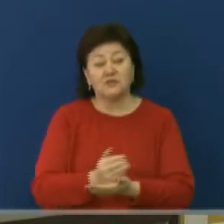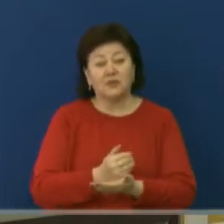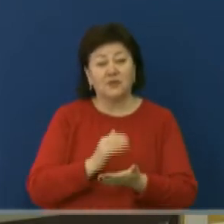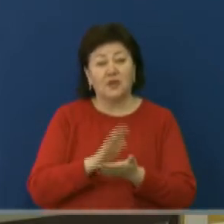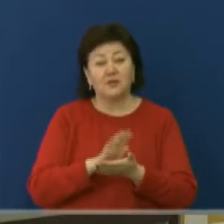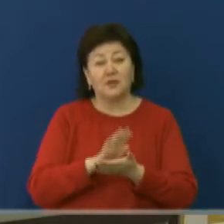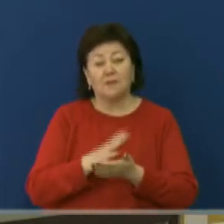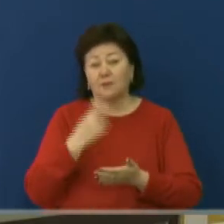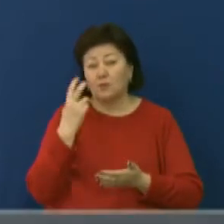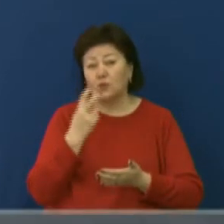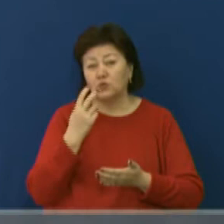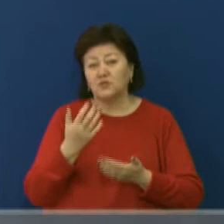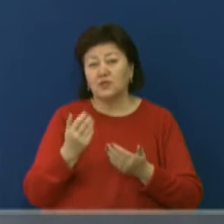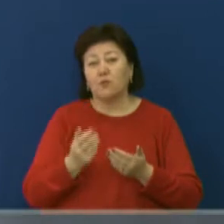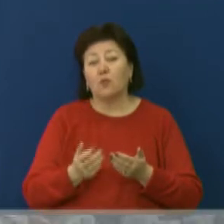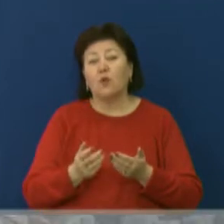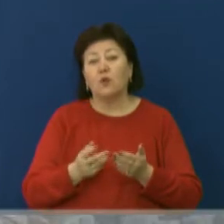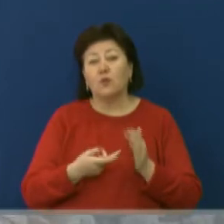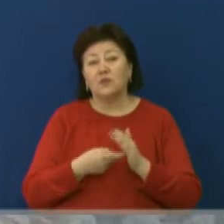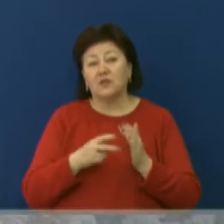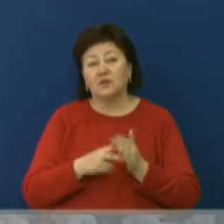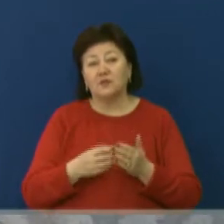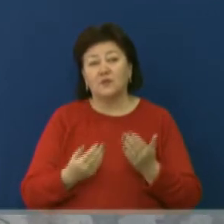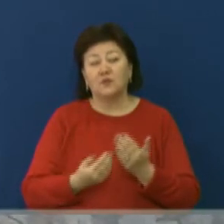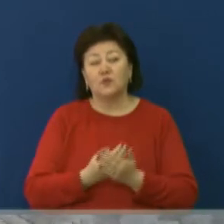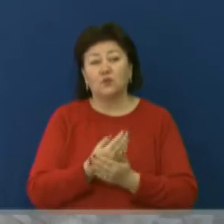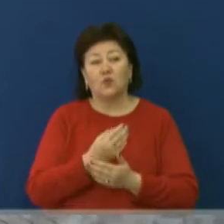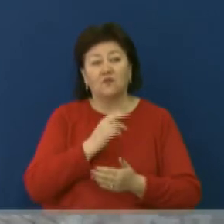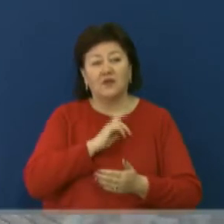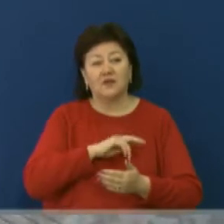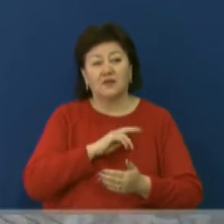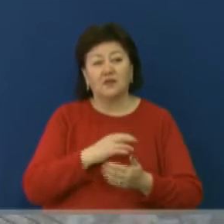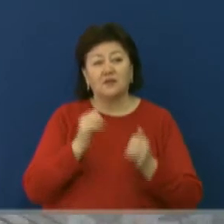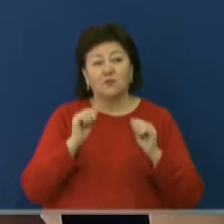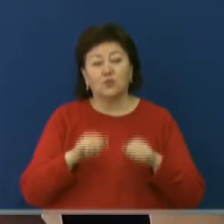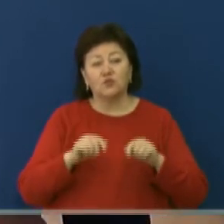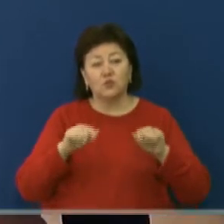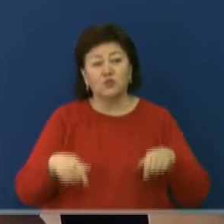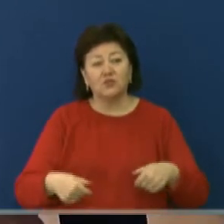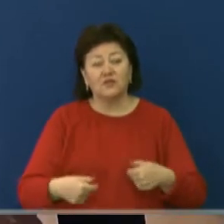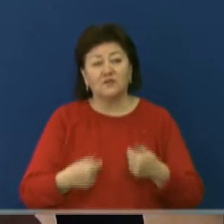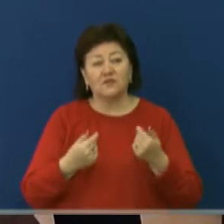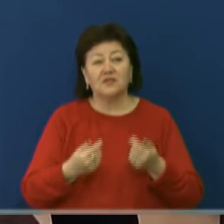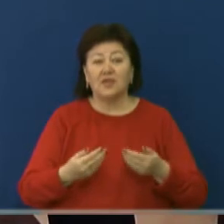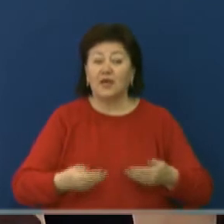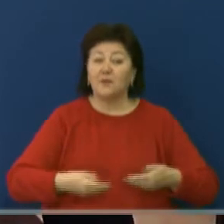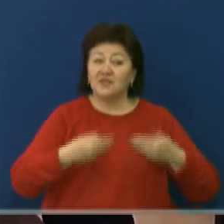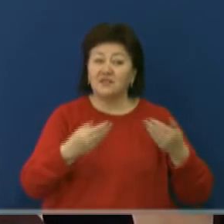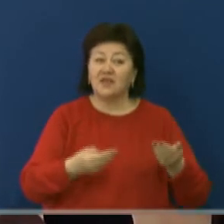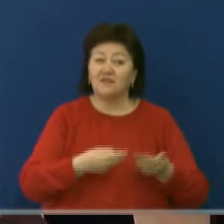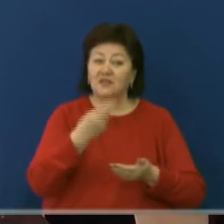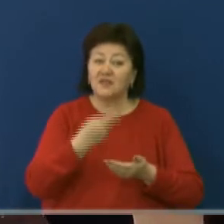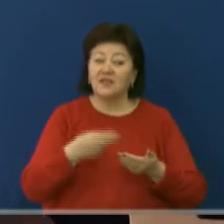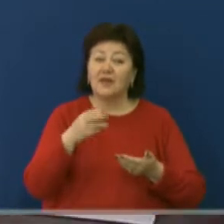специальному маршруту в водоемах. Новый план молодых исследователей – усовершенствовать проект и представить его на патент. Не менее